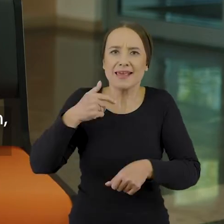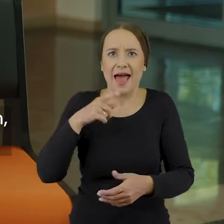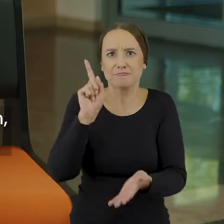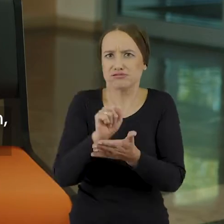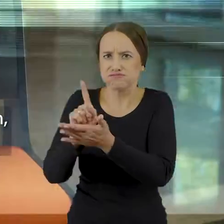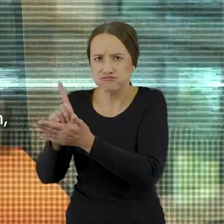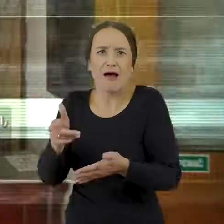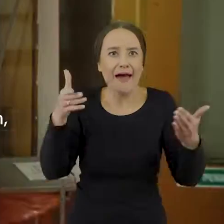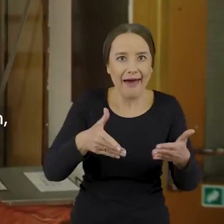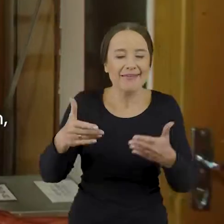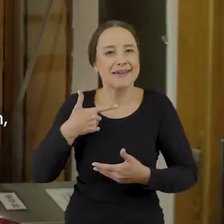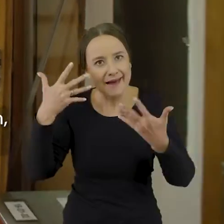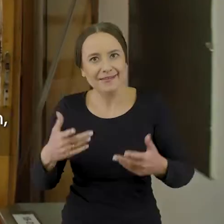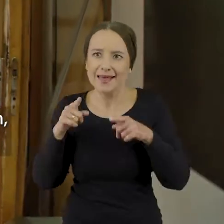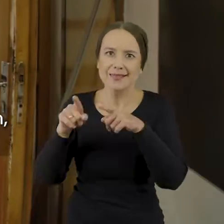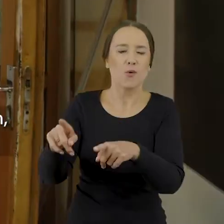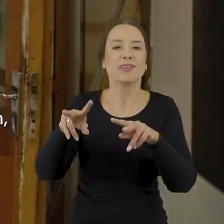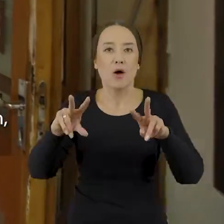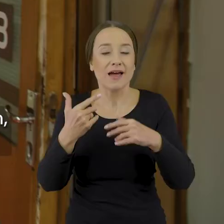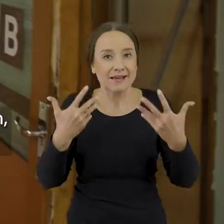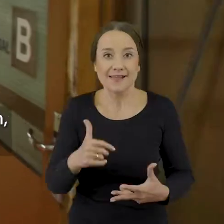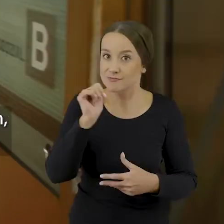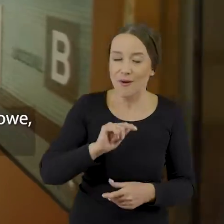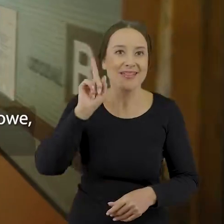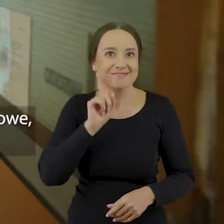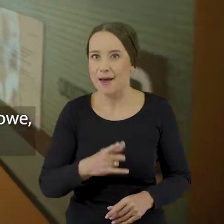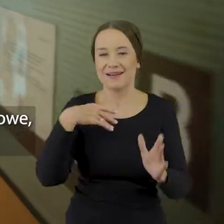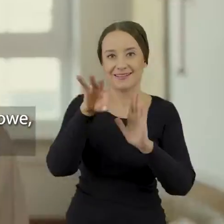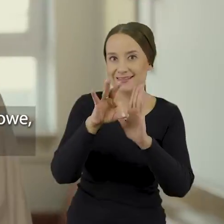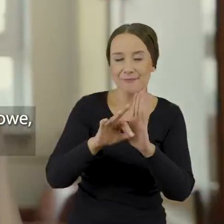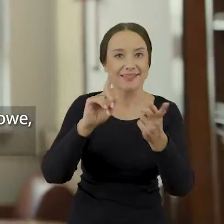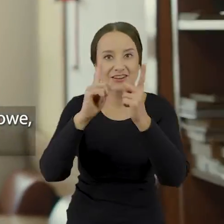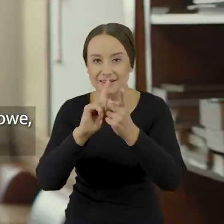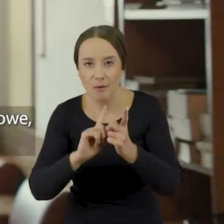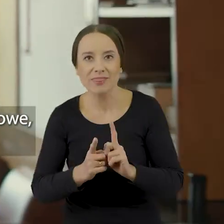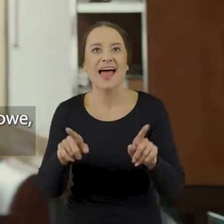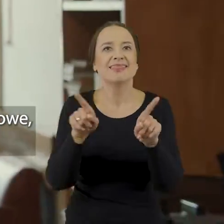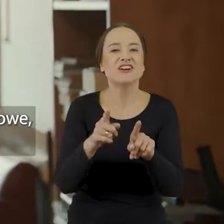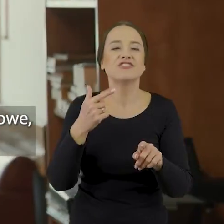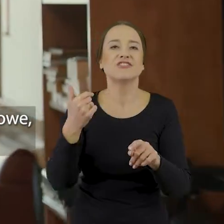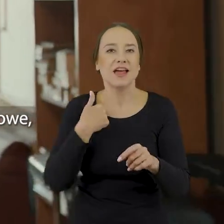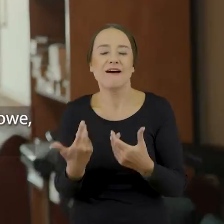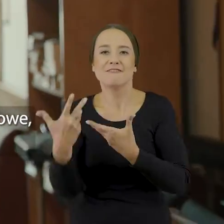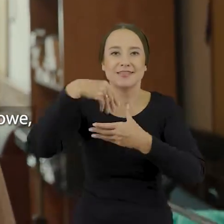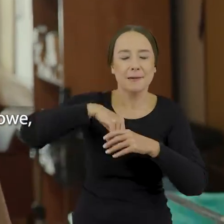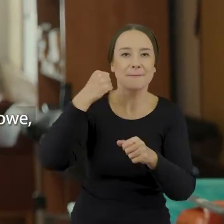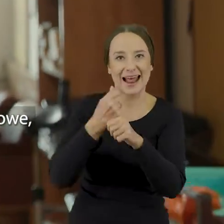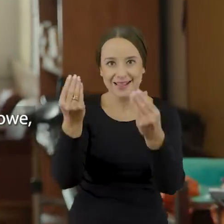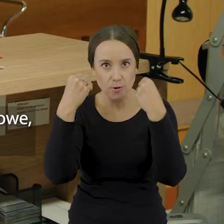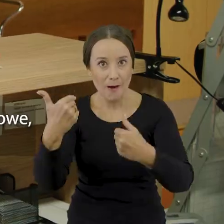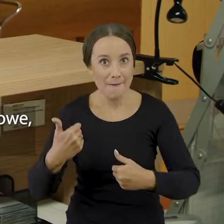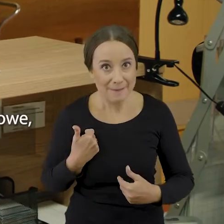lekarzem zdam egzaminy to chcę iść na onkologię chcę tego spróbować i naprawdę te regularne spotkania też takie włączenie mnie w prace